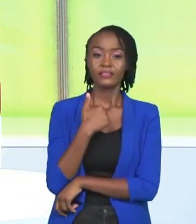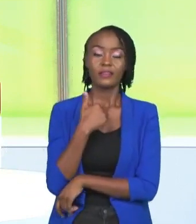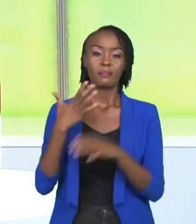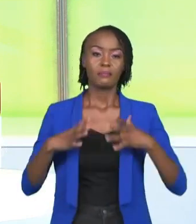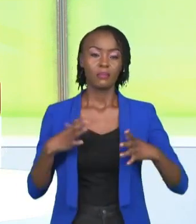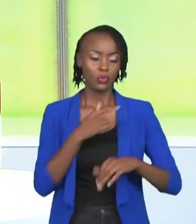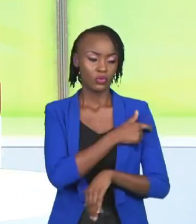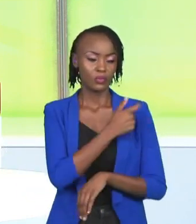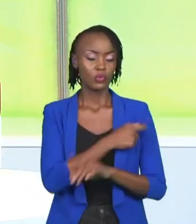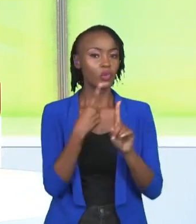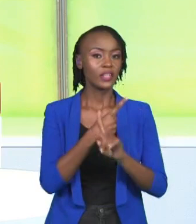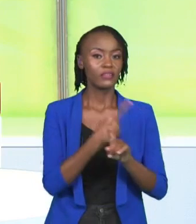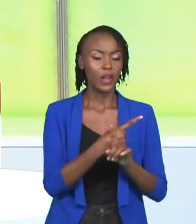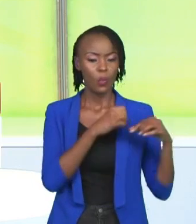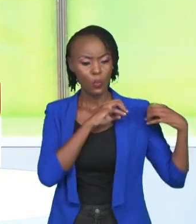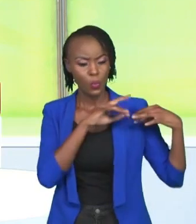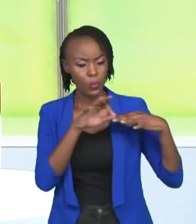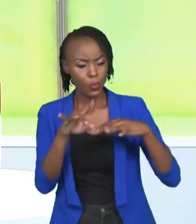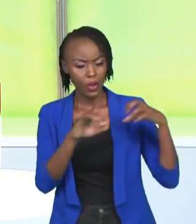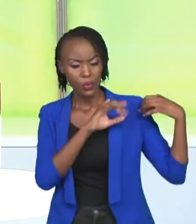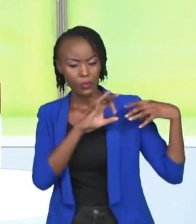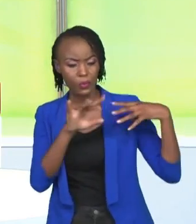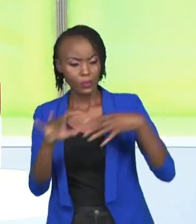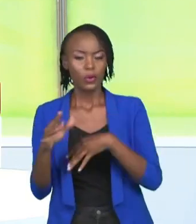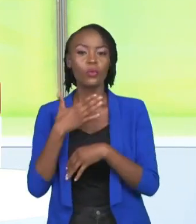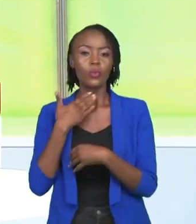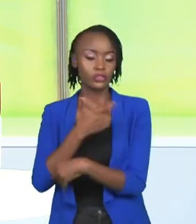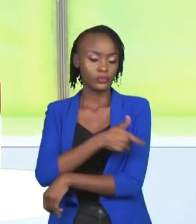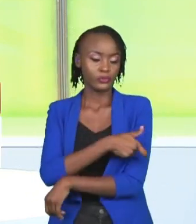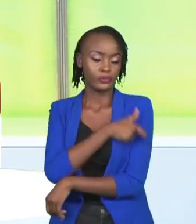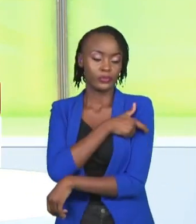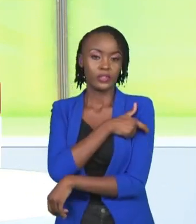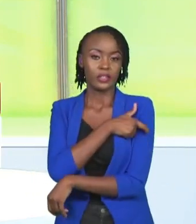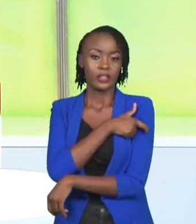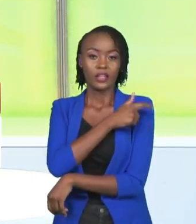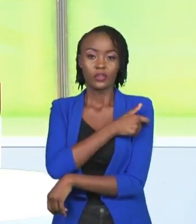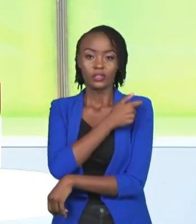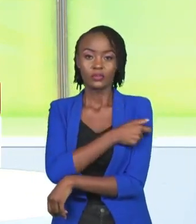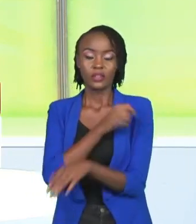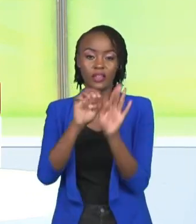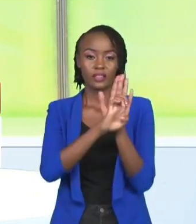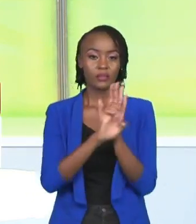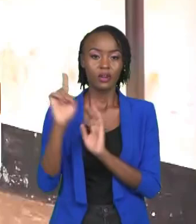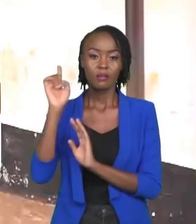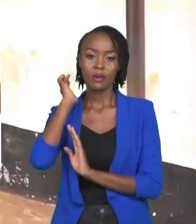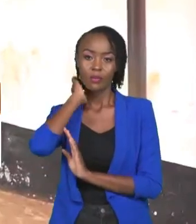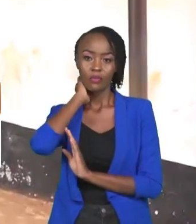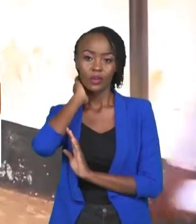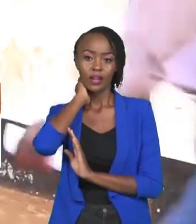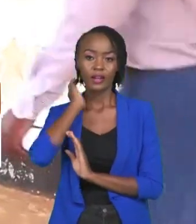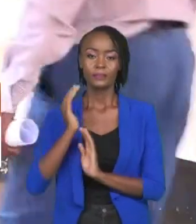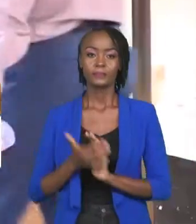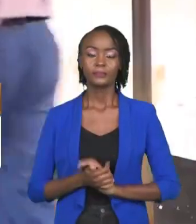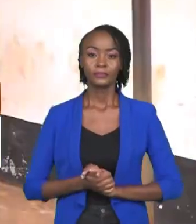hapa nchini wanaoenda kupokea chanjo hiyo. Tupate taswira ya jinsi mambo yalivyo kutoka kwa kaunti ya Murang'a.